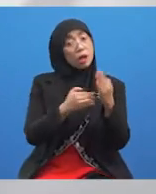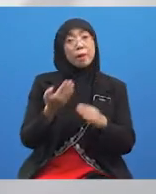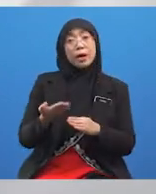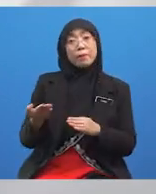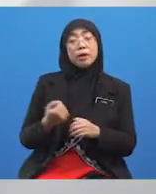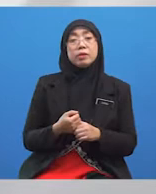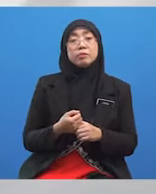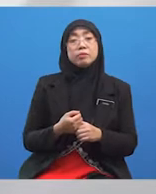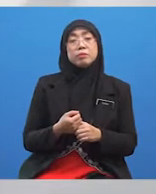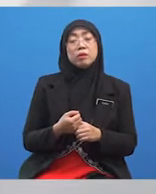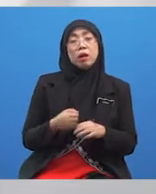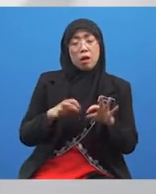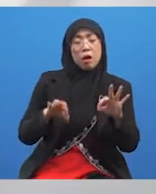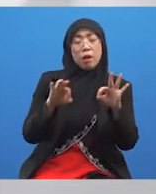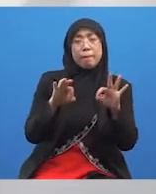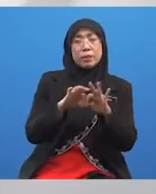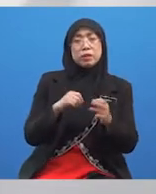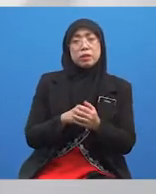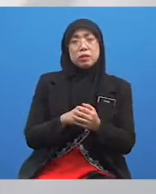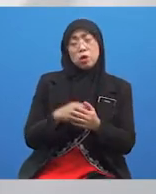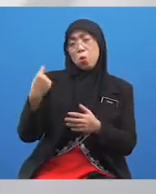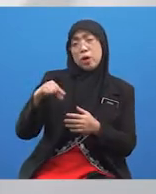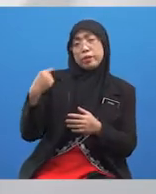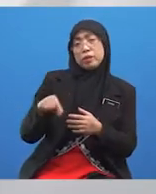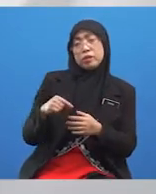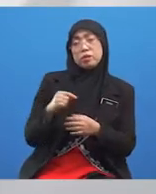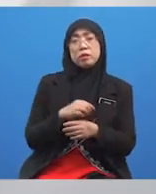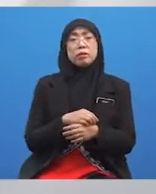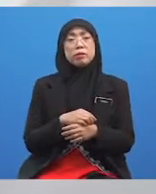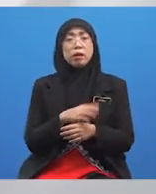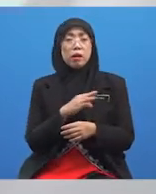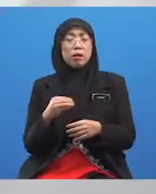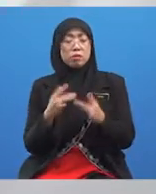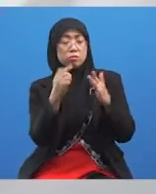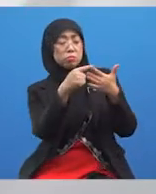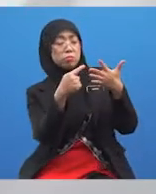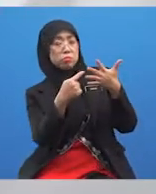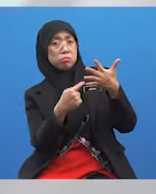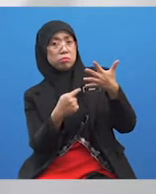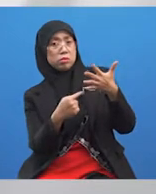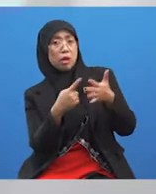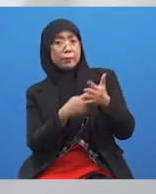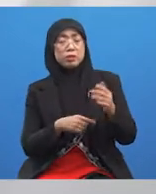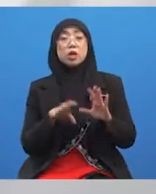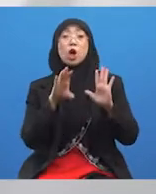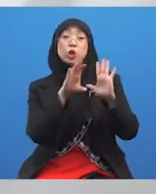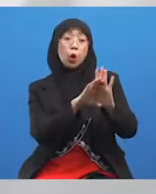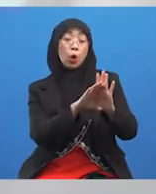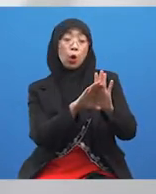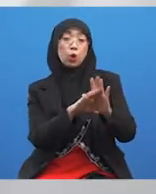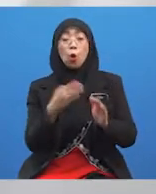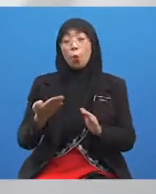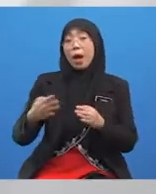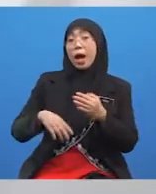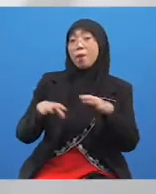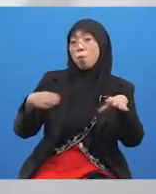diperlukan secara terperinci dari segi kuantiti dan ciri-ciri. Contoh, bahan roti seperti tepung